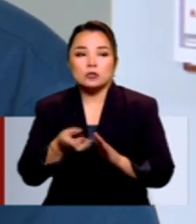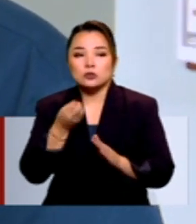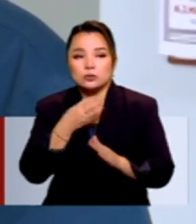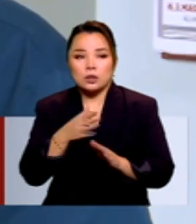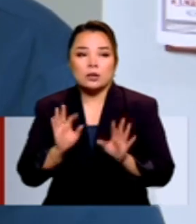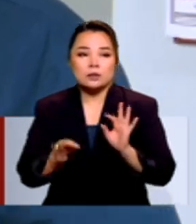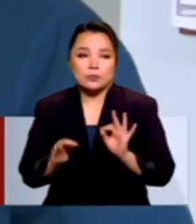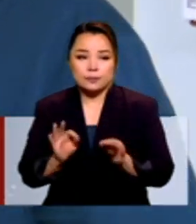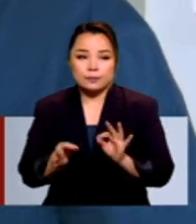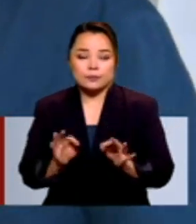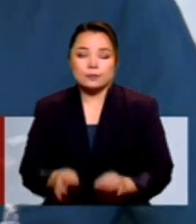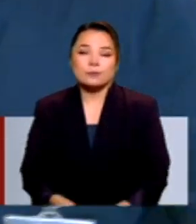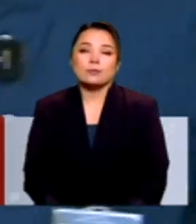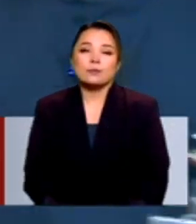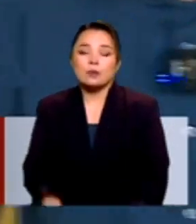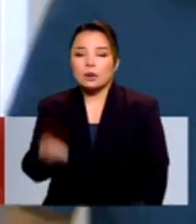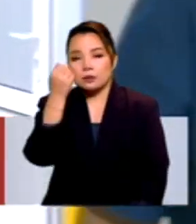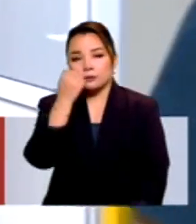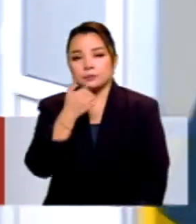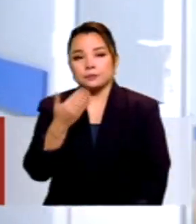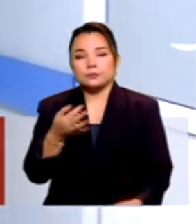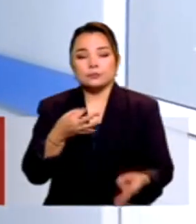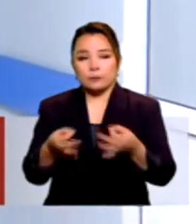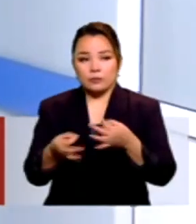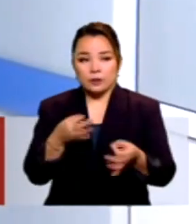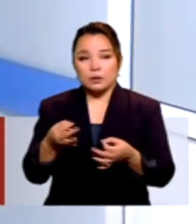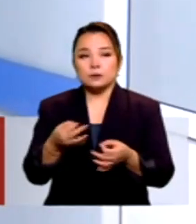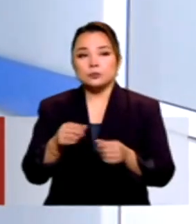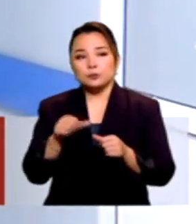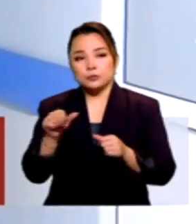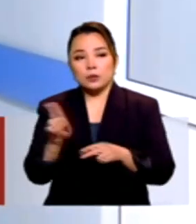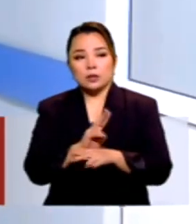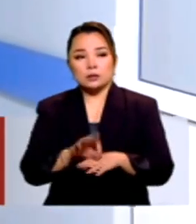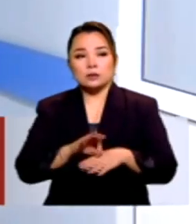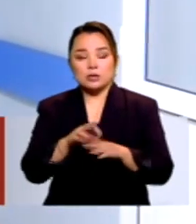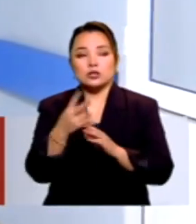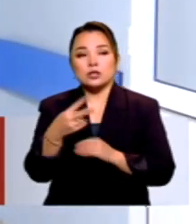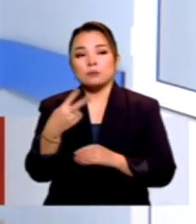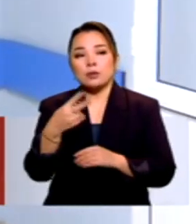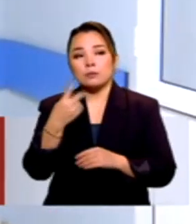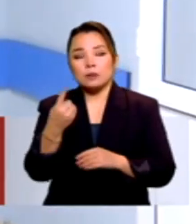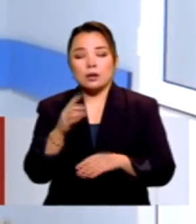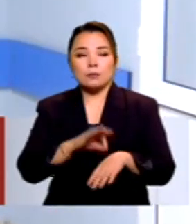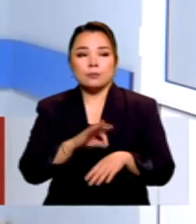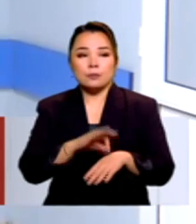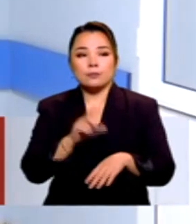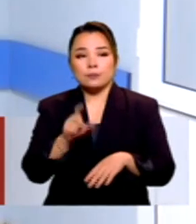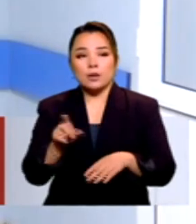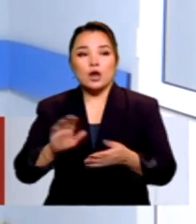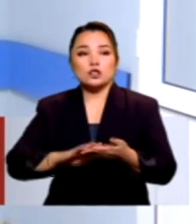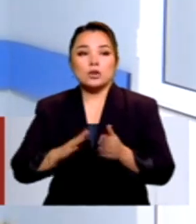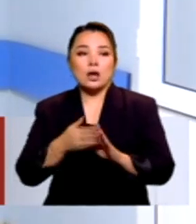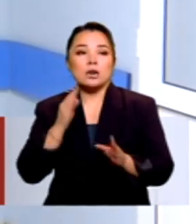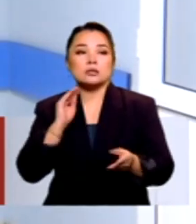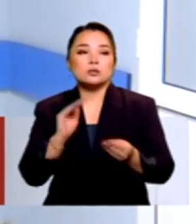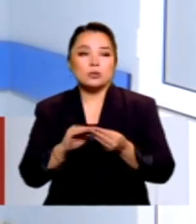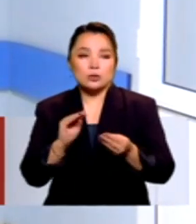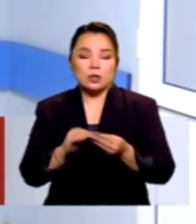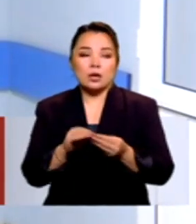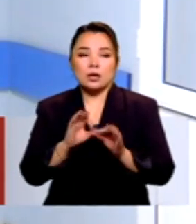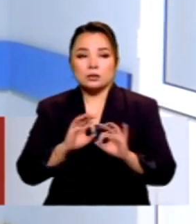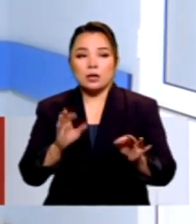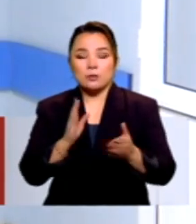қалыпты. Рахмет сұхбатыңызға. Ал жалпы одан бөлек емделіп жатқан 21 науқастың жағдайы тұрақты дейді денсаулық